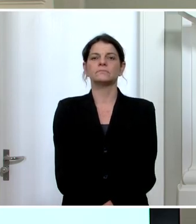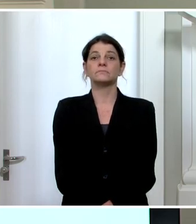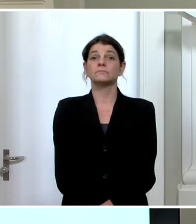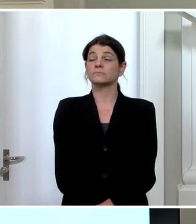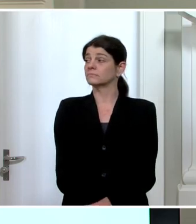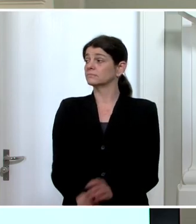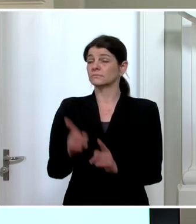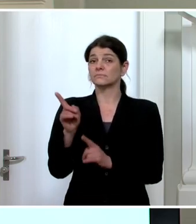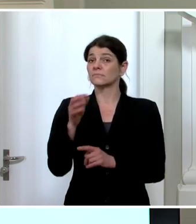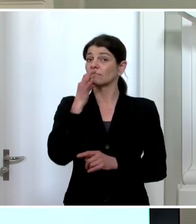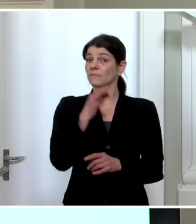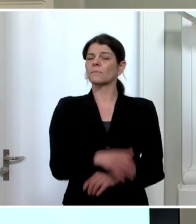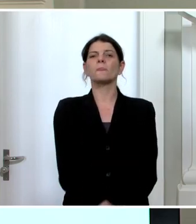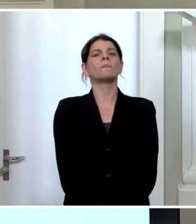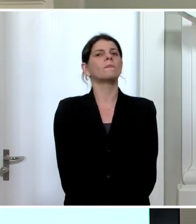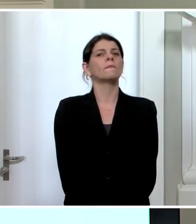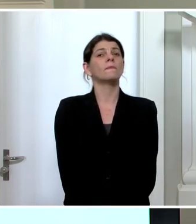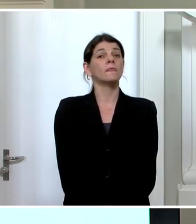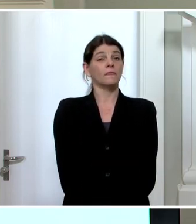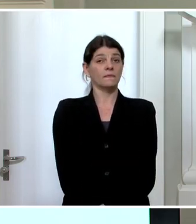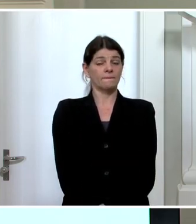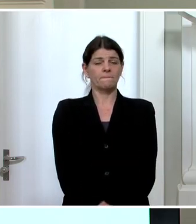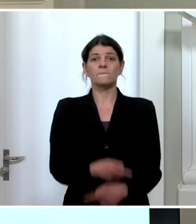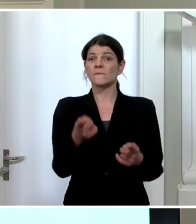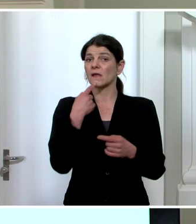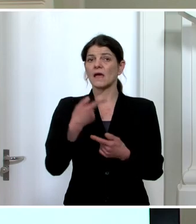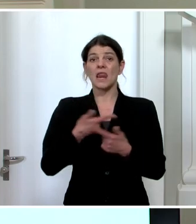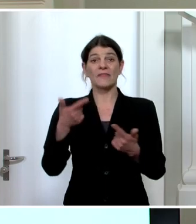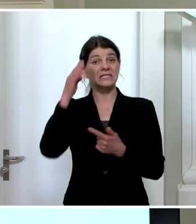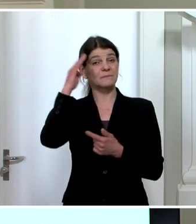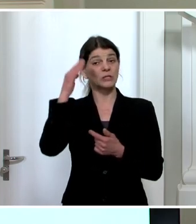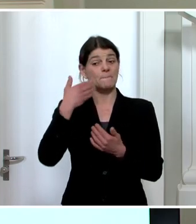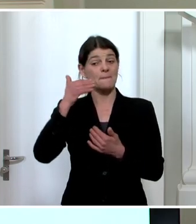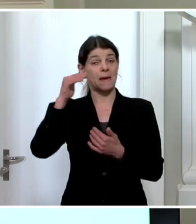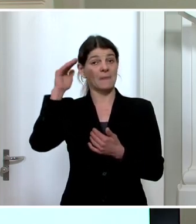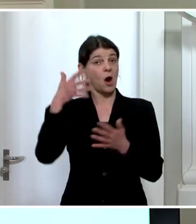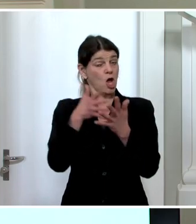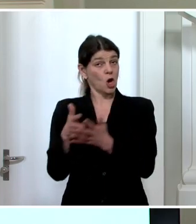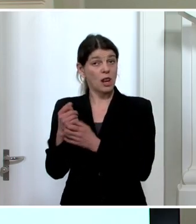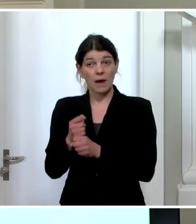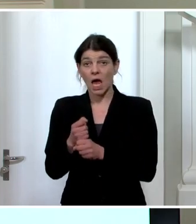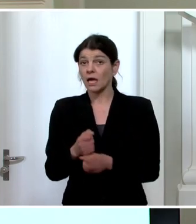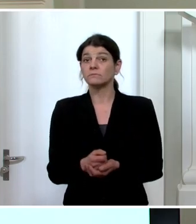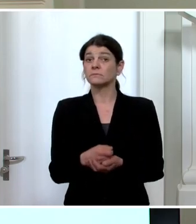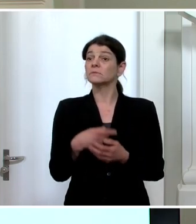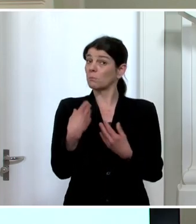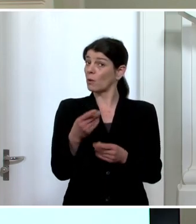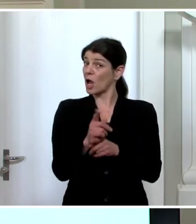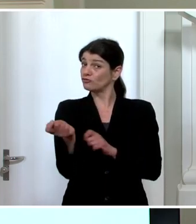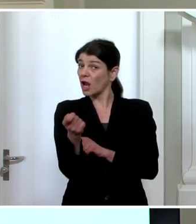Ich habe eine Frage, und zwar, Sie haben gesagt, die Landespolizei verstärkt die Kontrollen. Kann sie auch Bußen